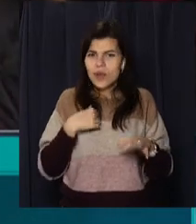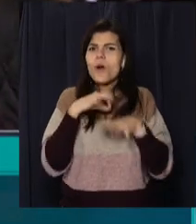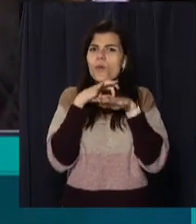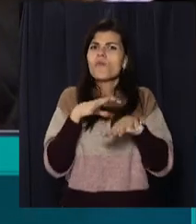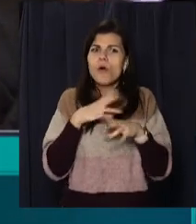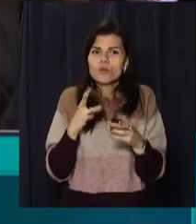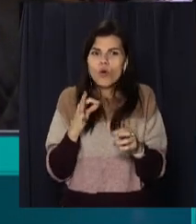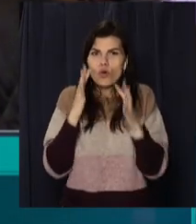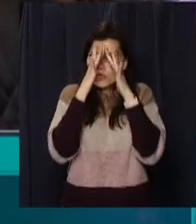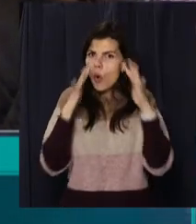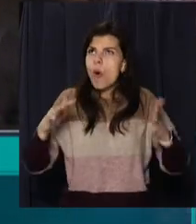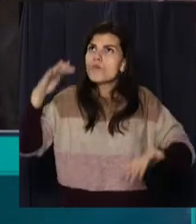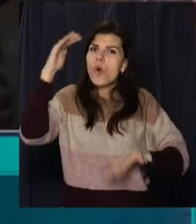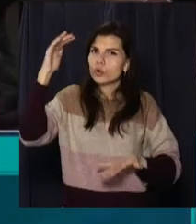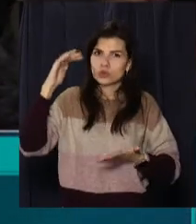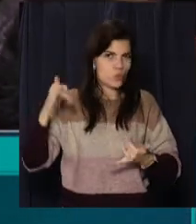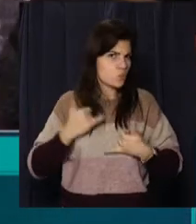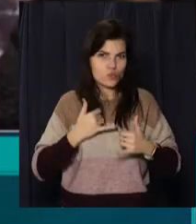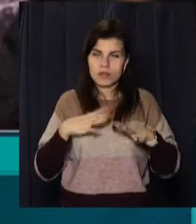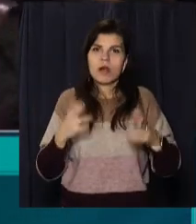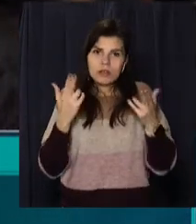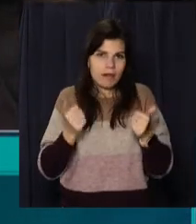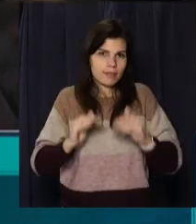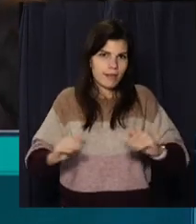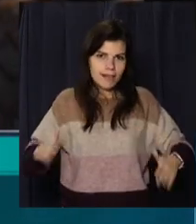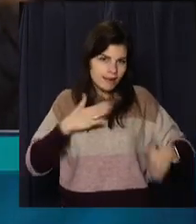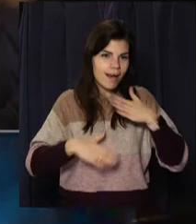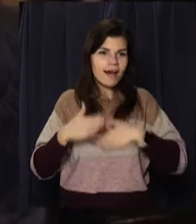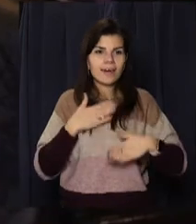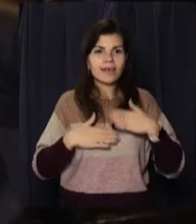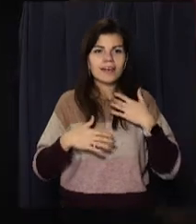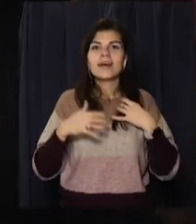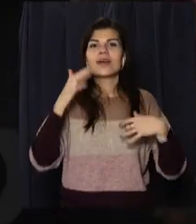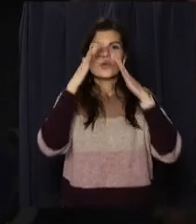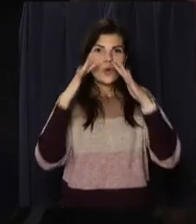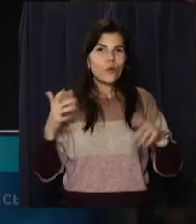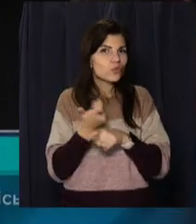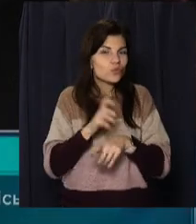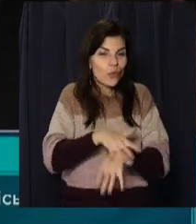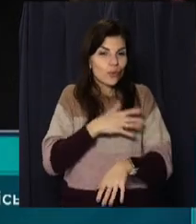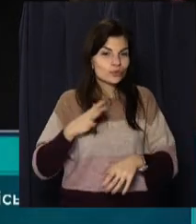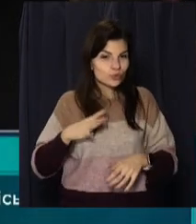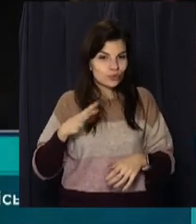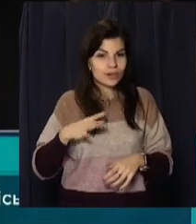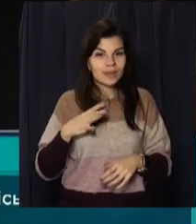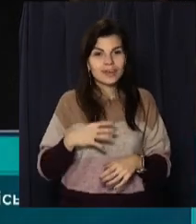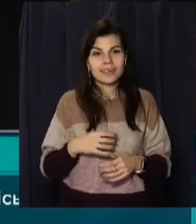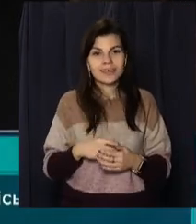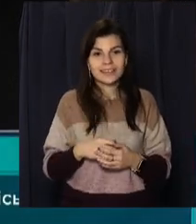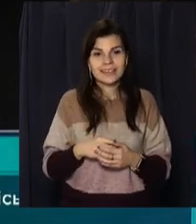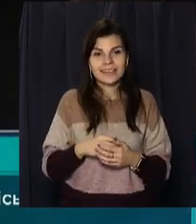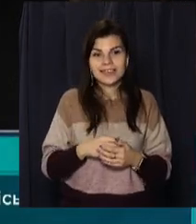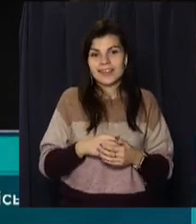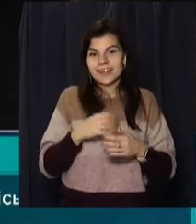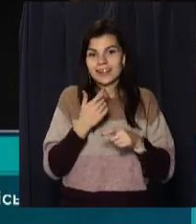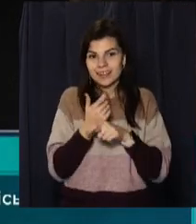таких грандиозных елок у нас не было на массиве. Конечно, для детей это радость, елка, долго ждали. Мы организовываем все, независимо от того,